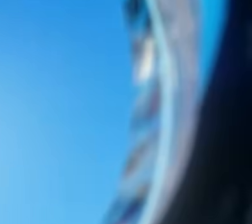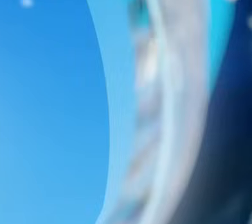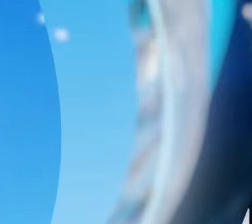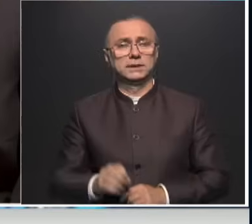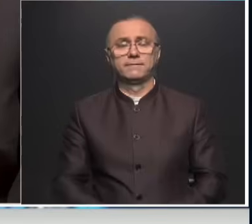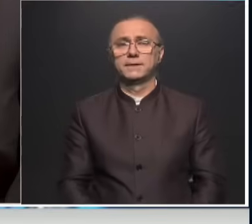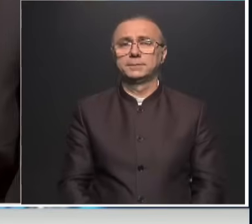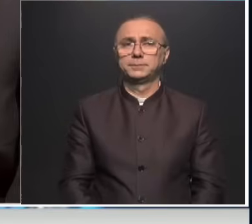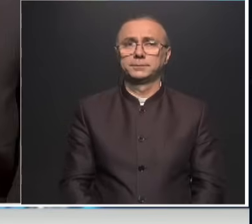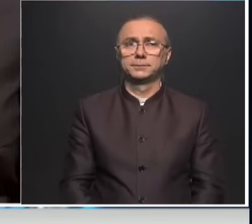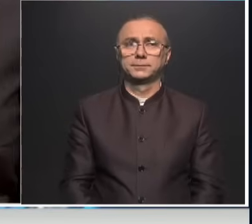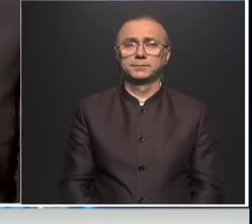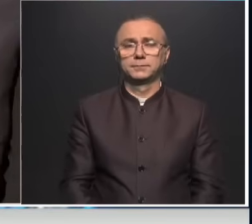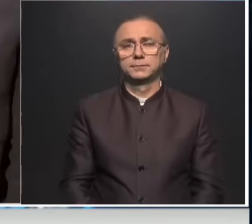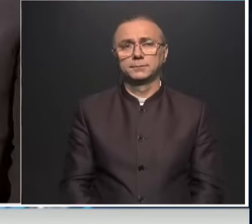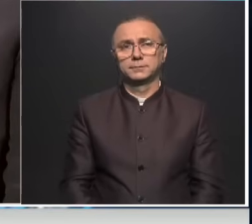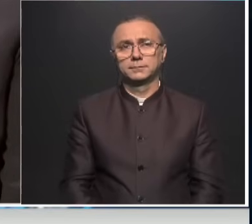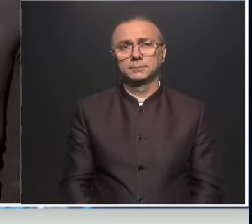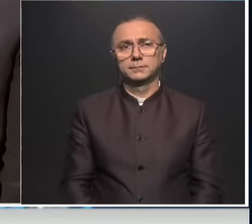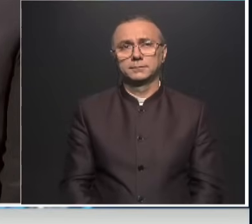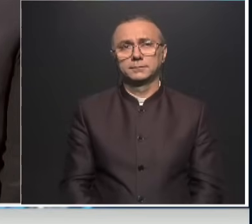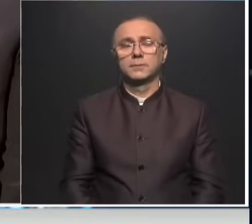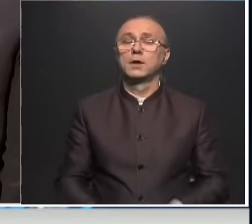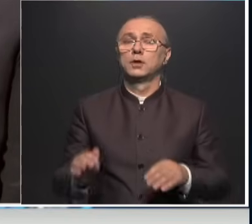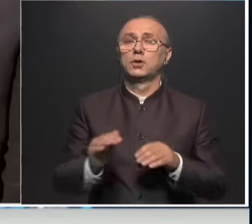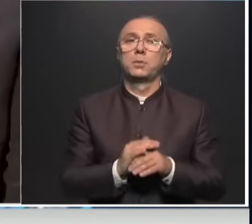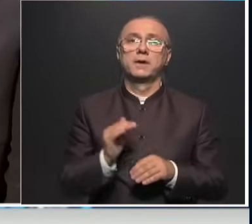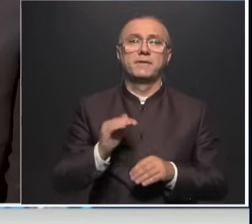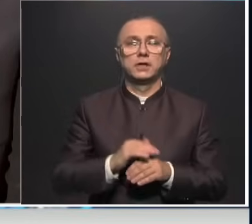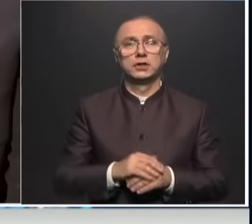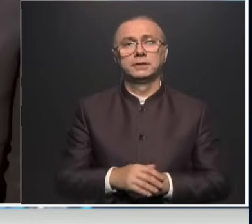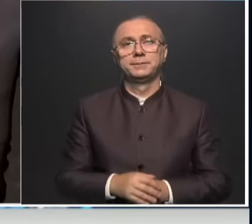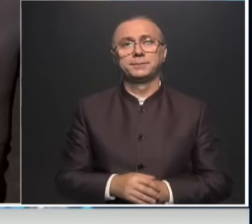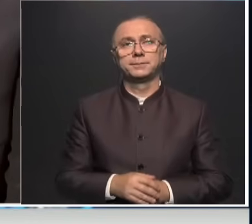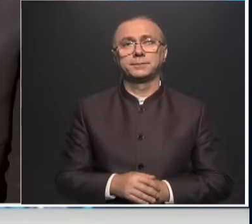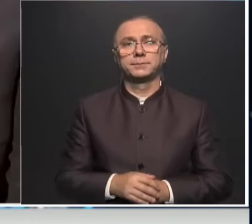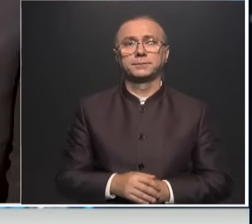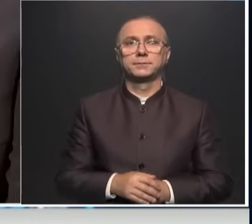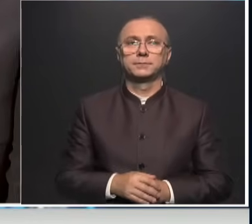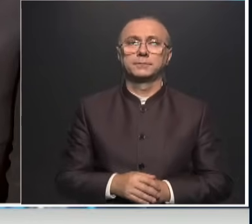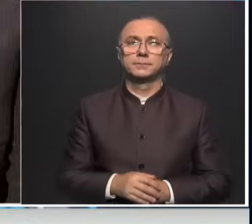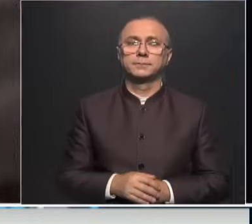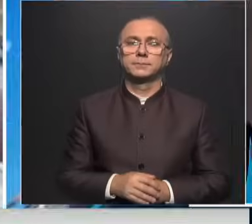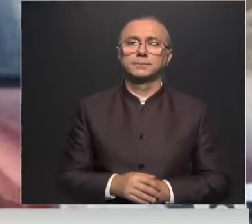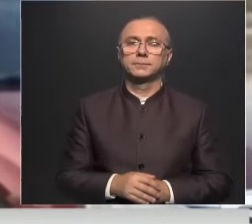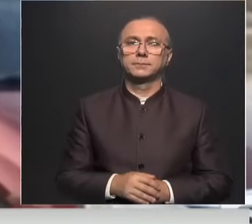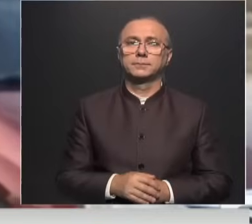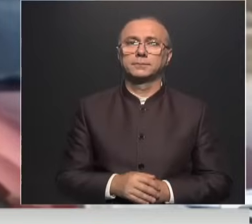тебя приветствую. Тебе слово. Добрый вечер, Инна. Да, в среду, позднейшие